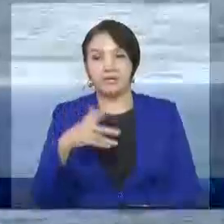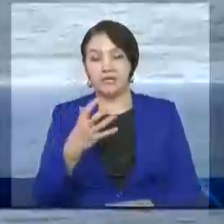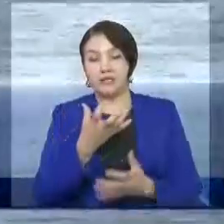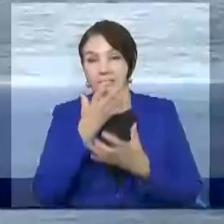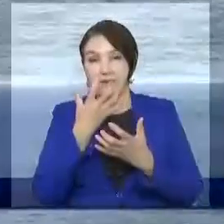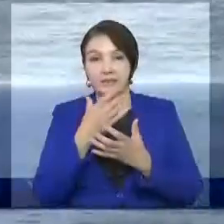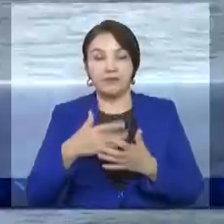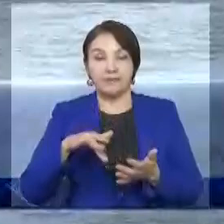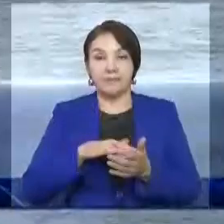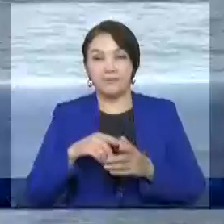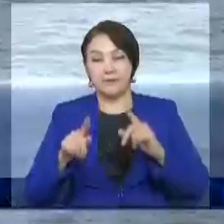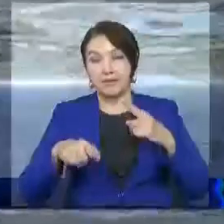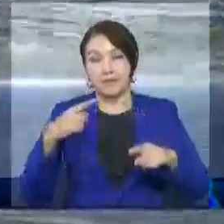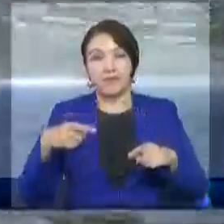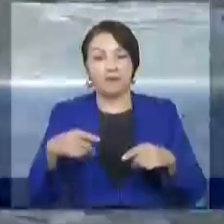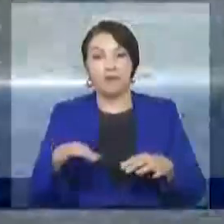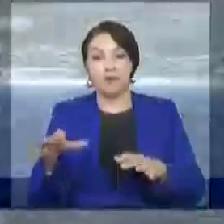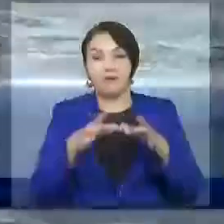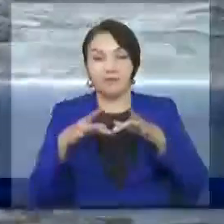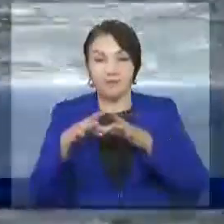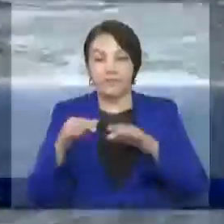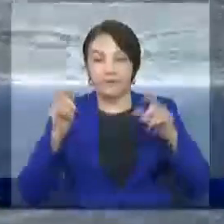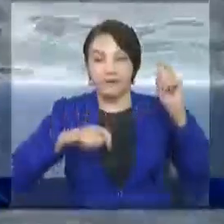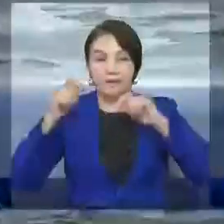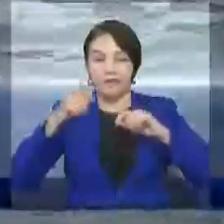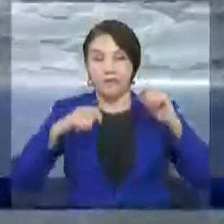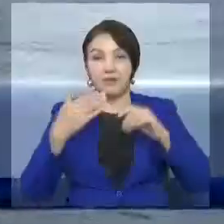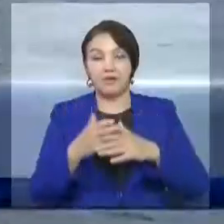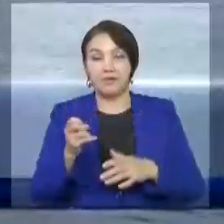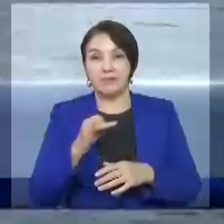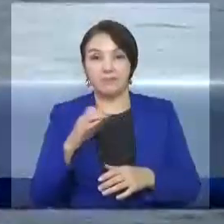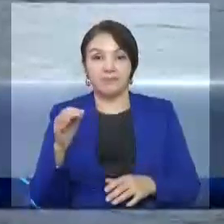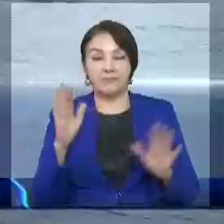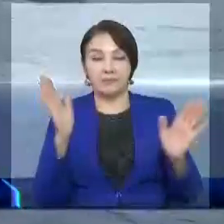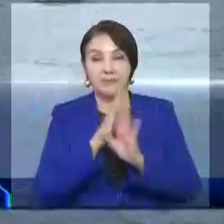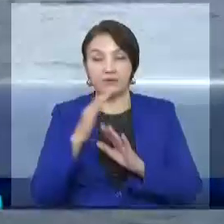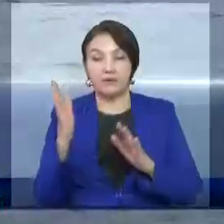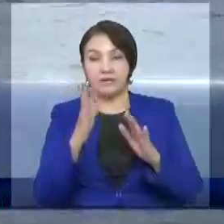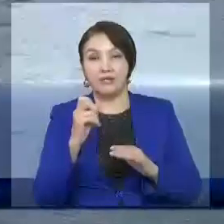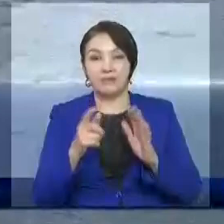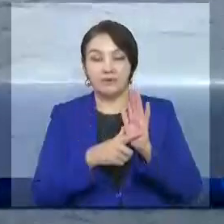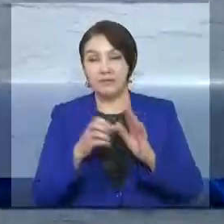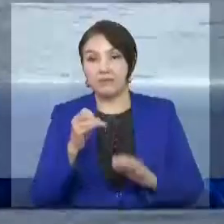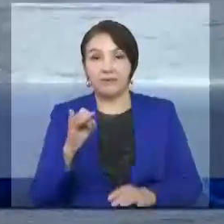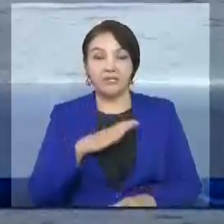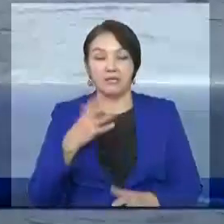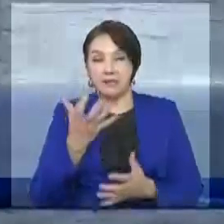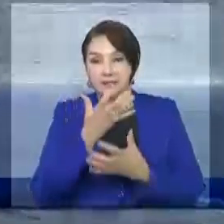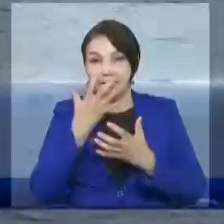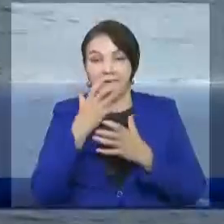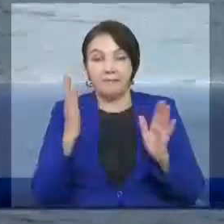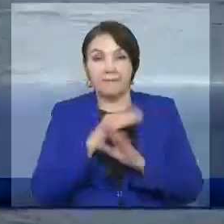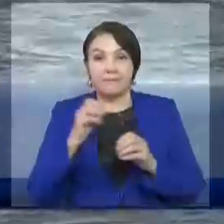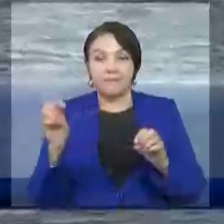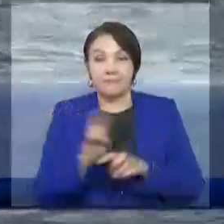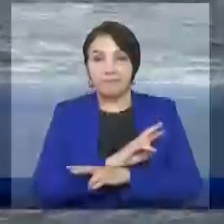тепла. В городе переменная облачность, ночью небольшой дождь, гроза. Ветер юго-западный 7-12 метров в секунду. Температура воздуха